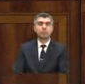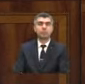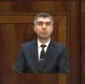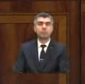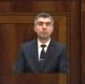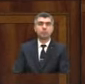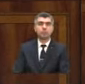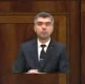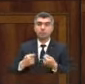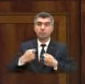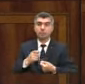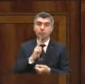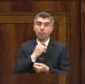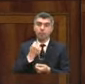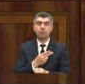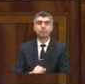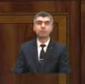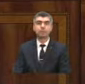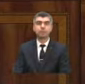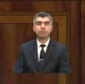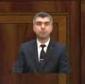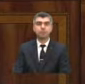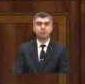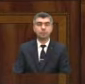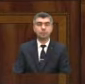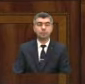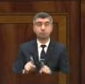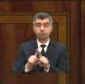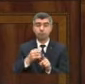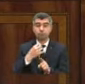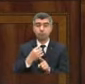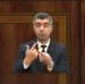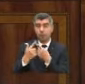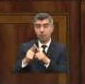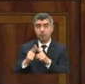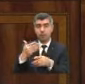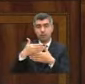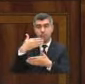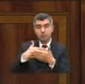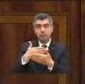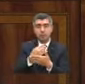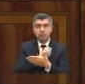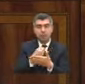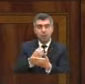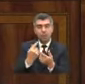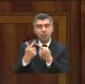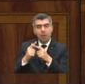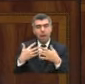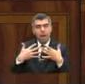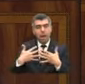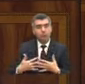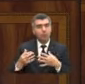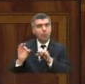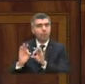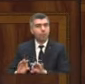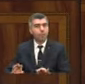سيد رئيس الحكومة، القطاع كذلك يعاني من ضعف وهشاشة البنيات التحتية، وكذلك من افتقار المستشفيات إلى التجهيزات الطبية، دون